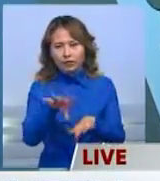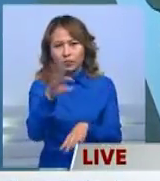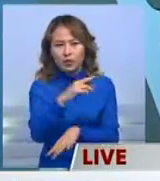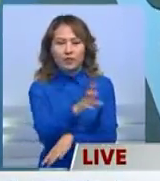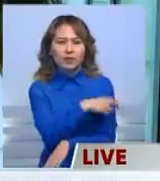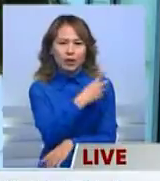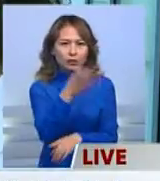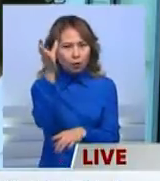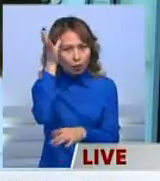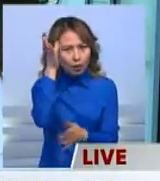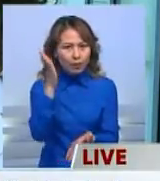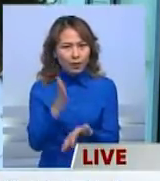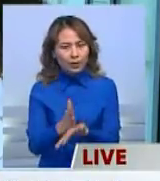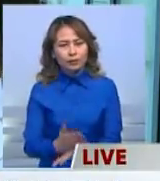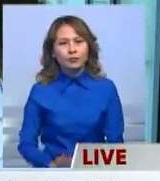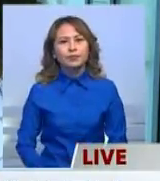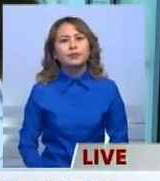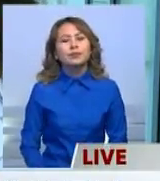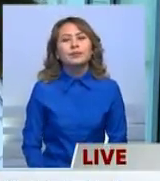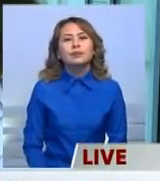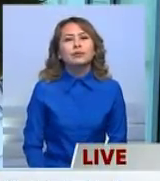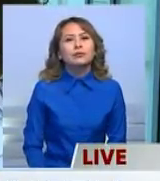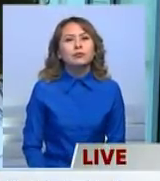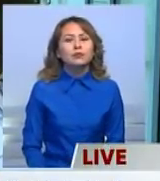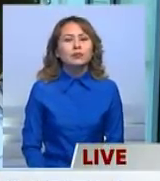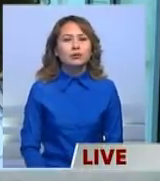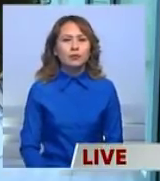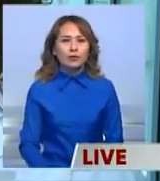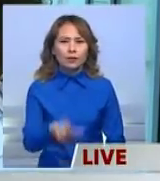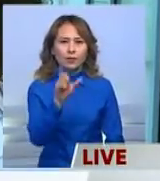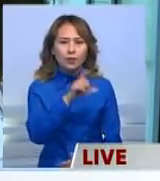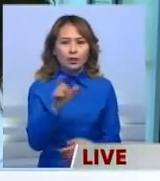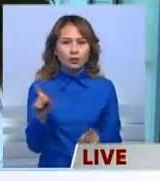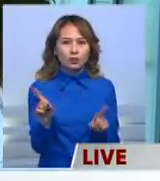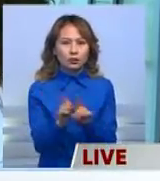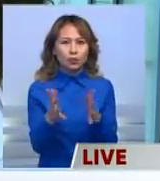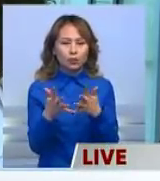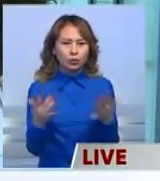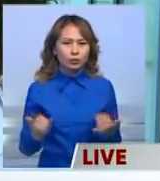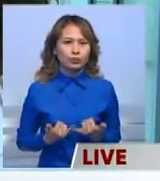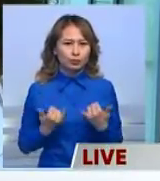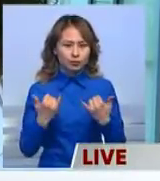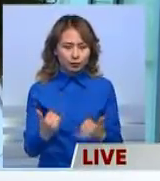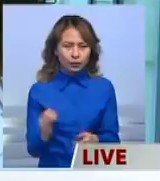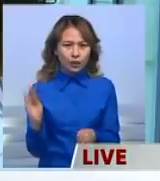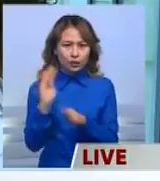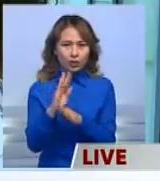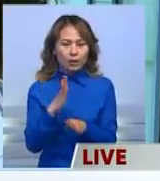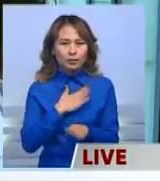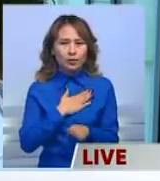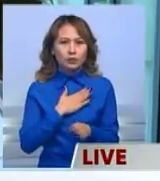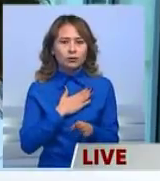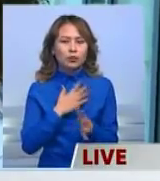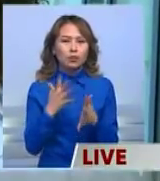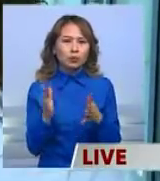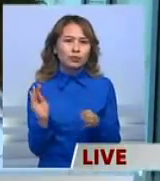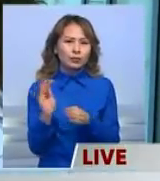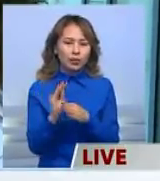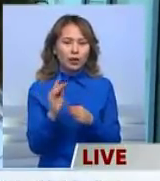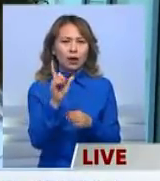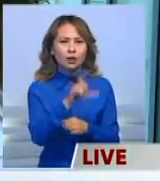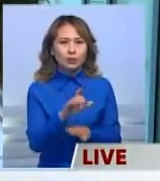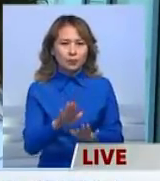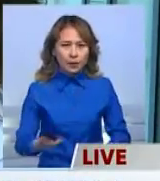жеткілікті. Науқастарға практикасы мол, білімді аллергологтар қызмет көрсетеді. Біз ересектермен қоса